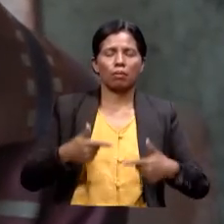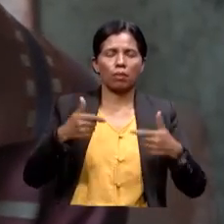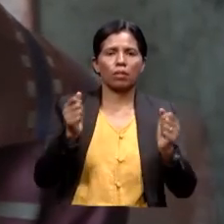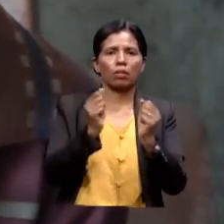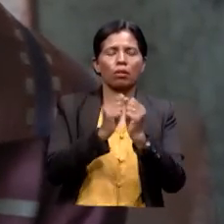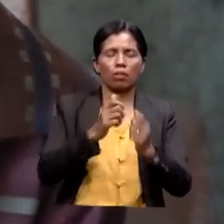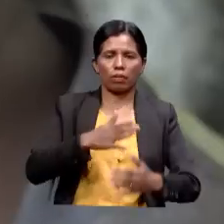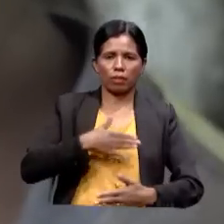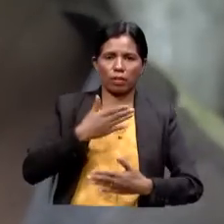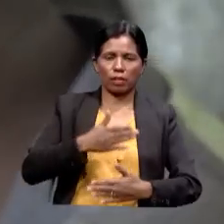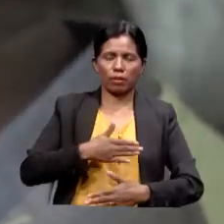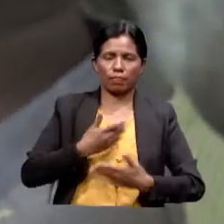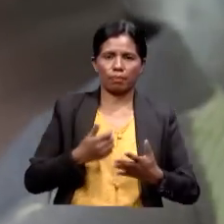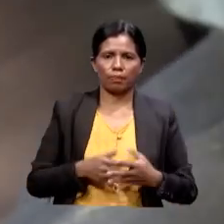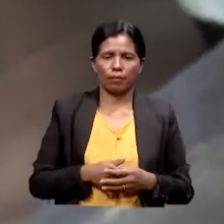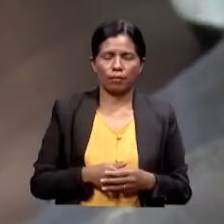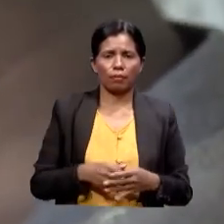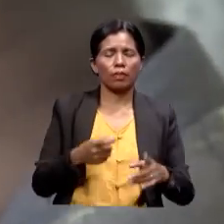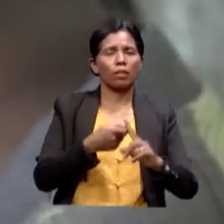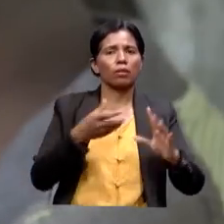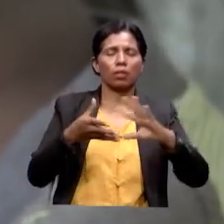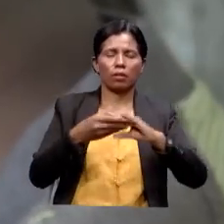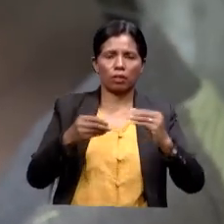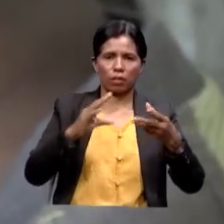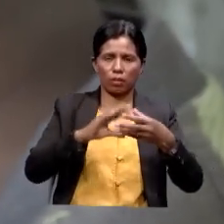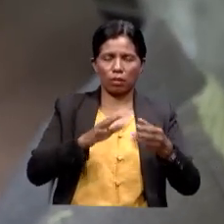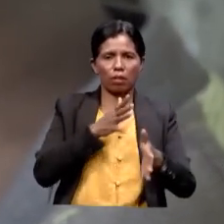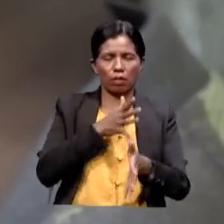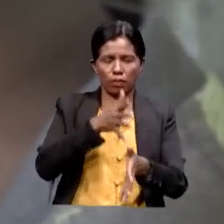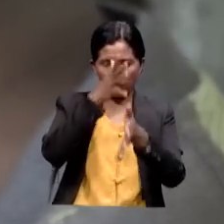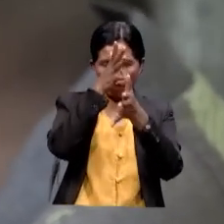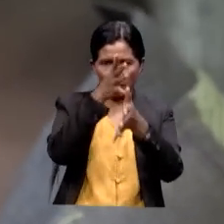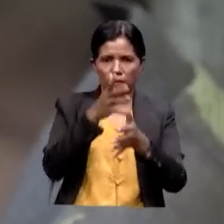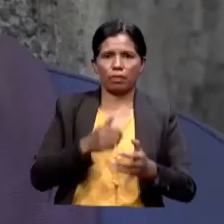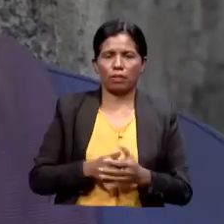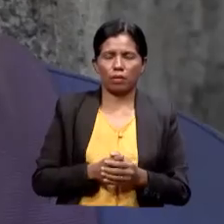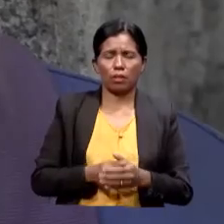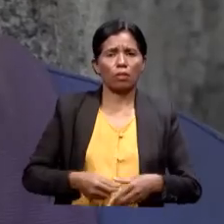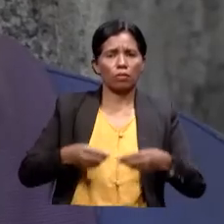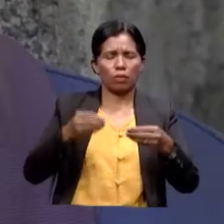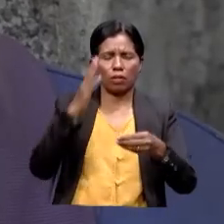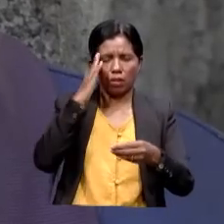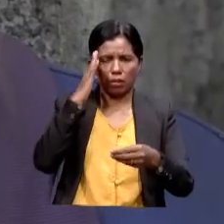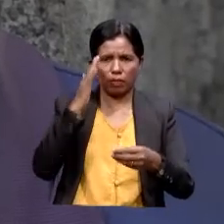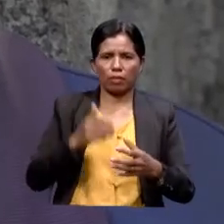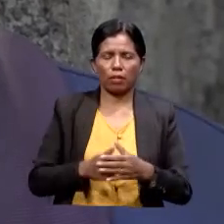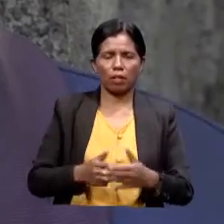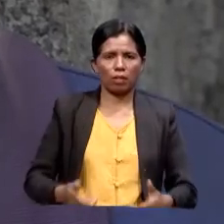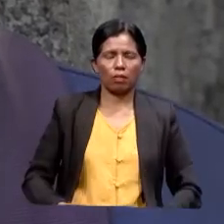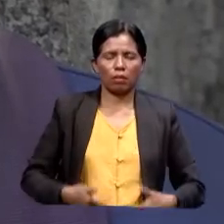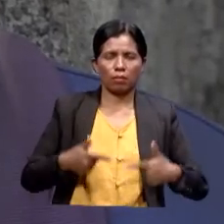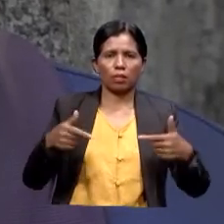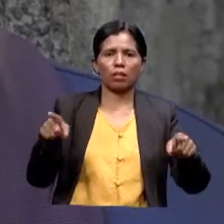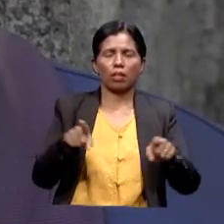loco. Lihus história avu Berta o avu Benjamin. Fua no encatak. Moris ne